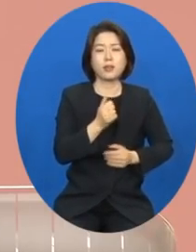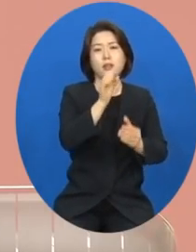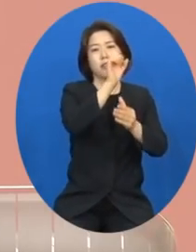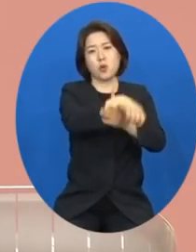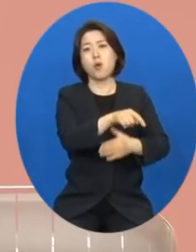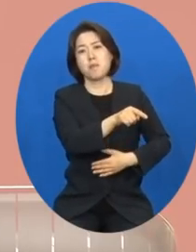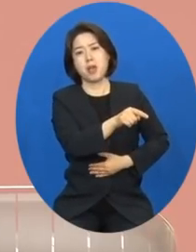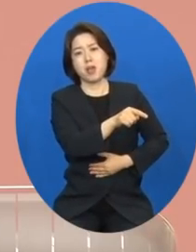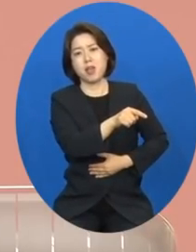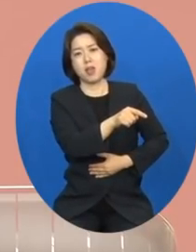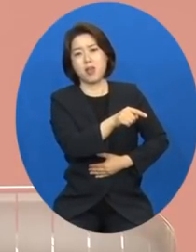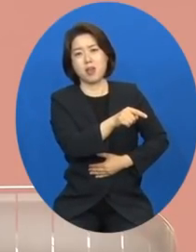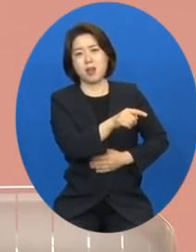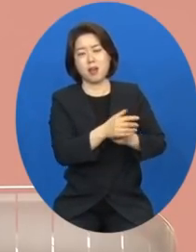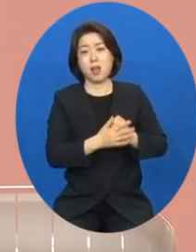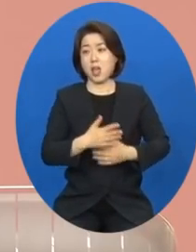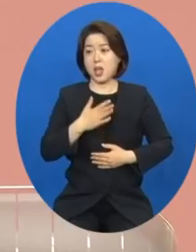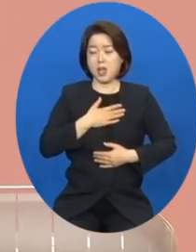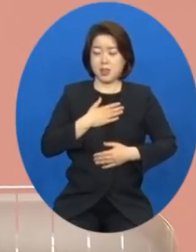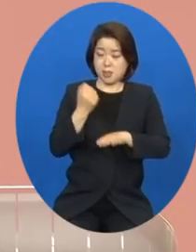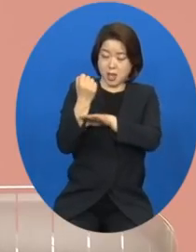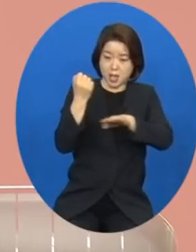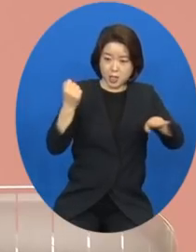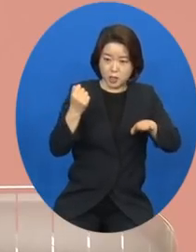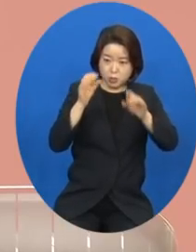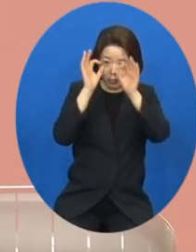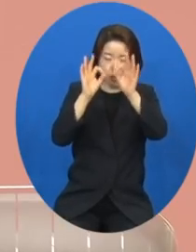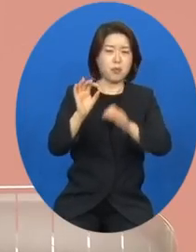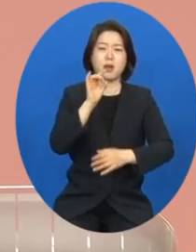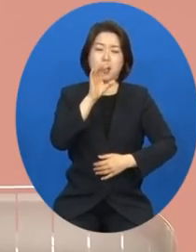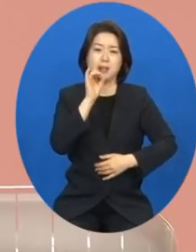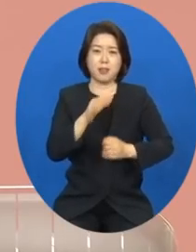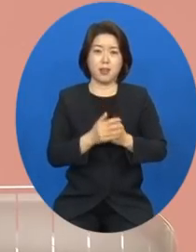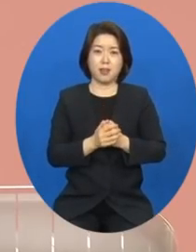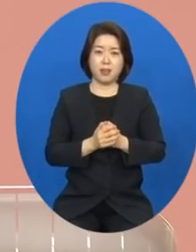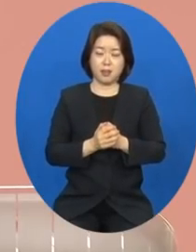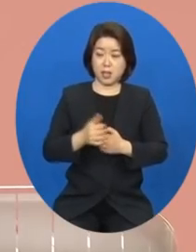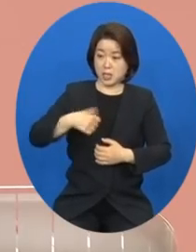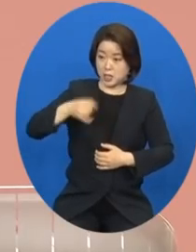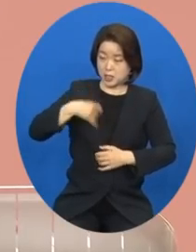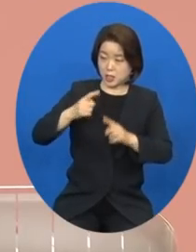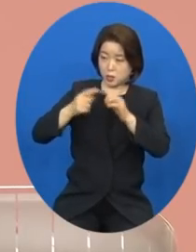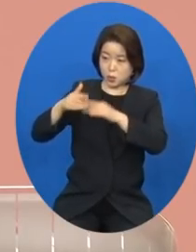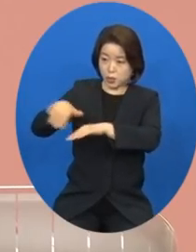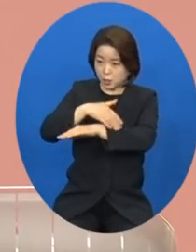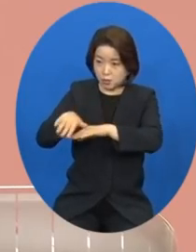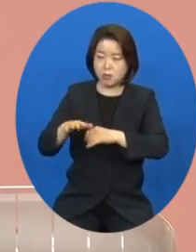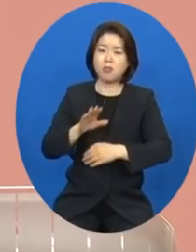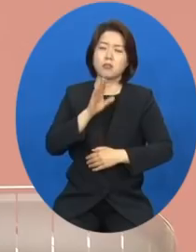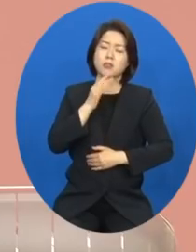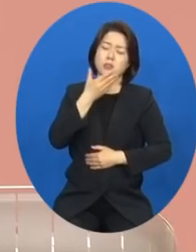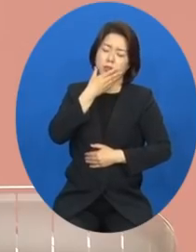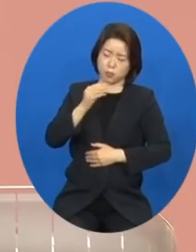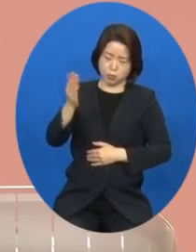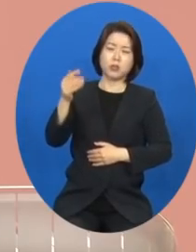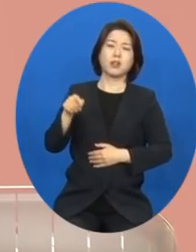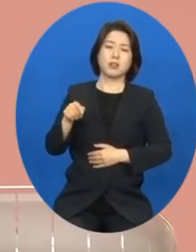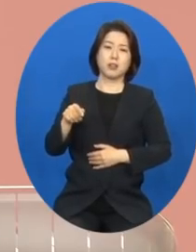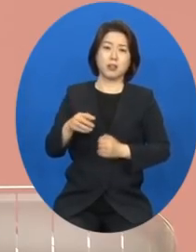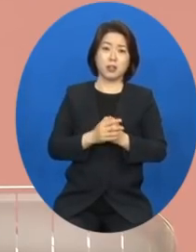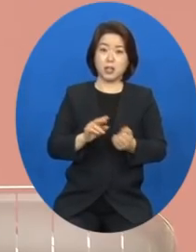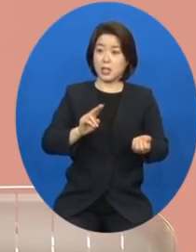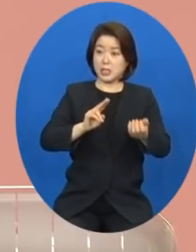것이죠 나의 기준으로 봐서는 안 된다는 것입니다 자녀가 교회나 오십니까 얼마나 복된 거예요 기적같이